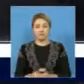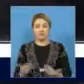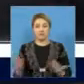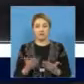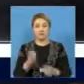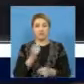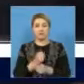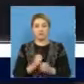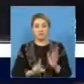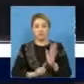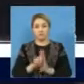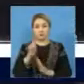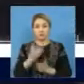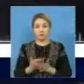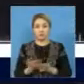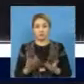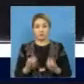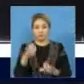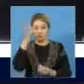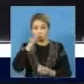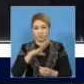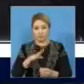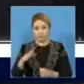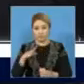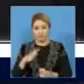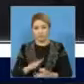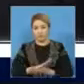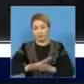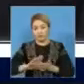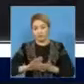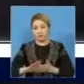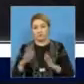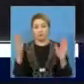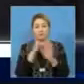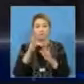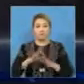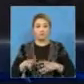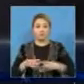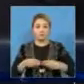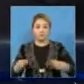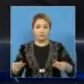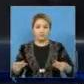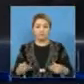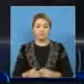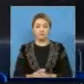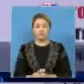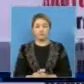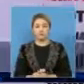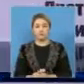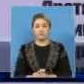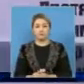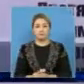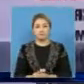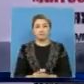разворачивать? Это вот сегодня так, завтра будет ясная погода, все растает. И что? Когда начнете работать? Ну, мы